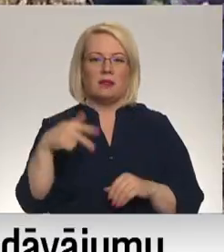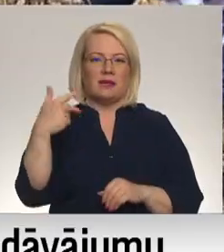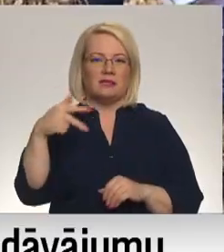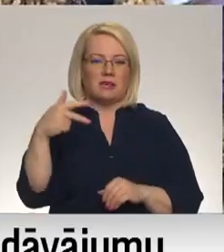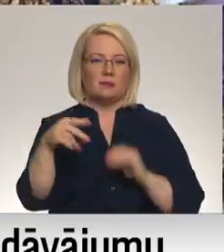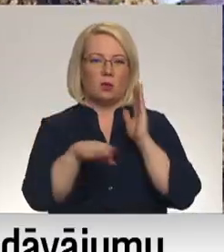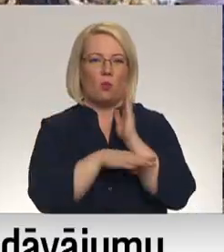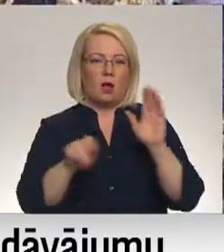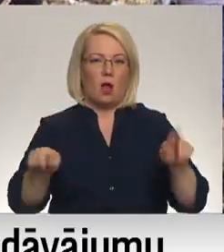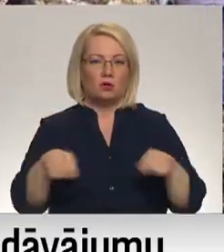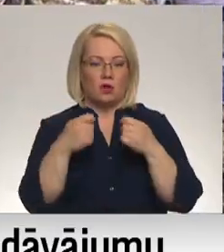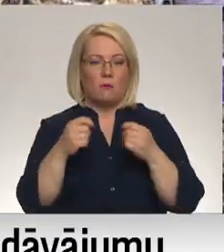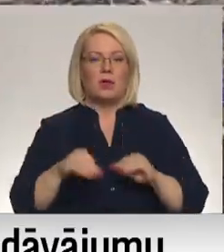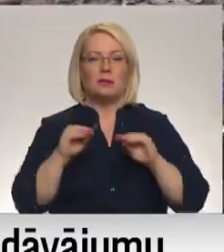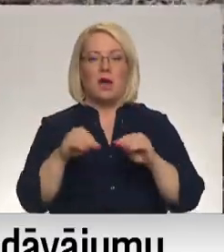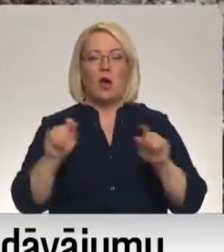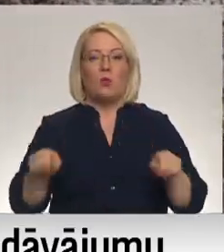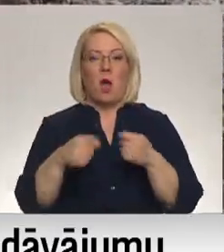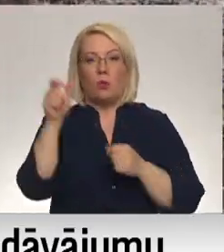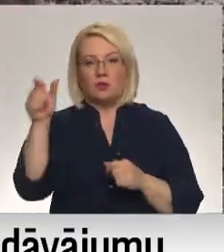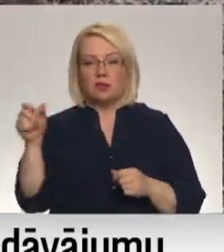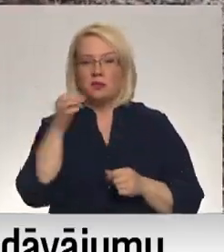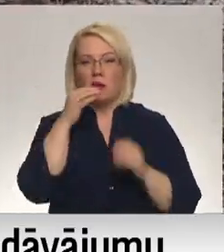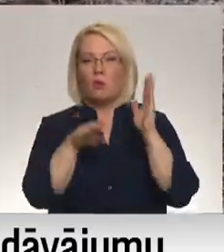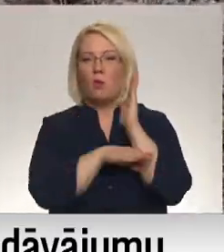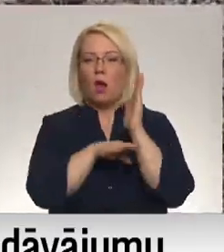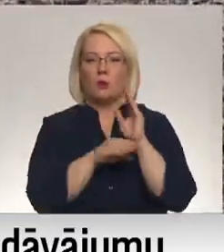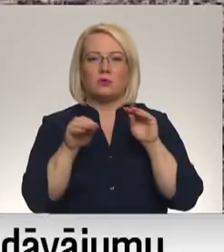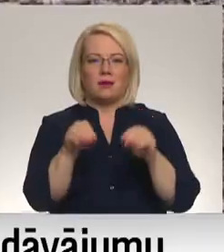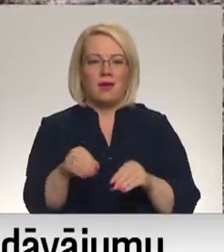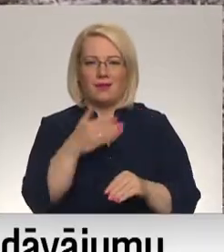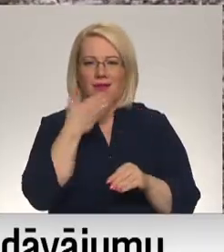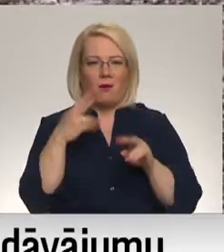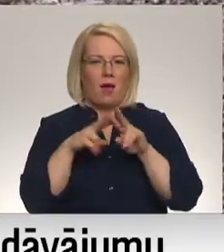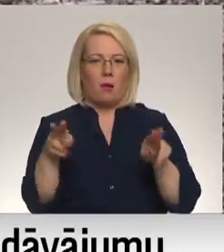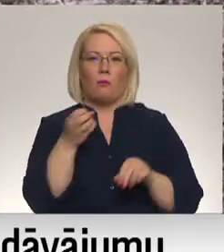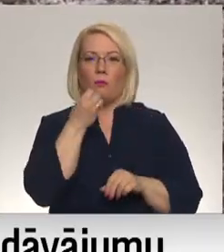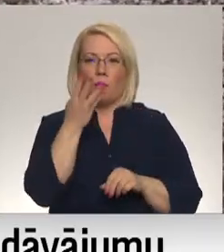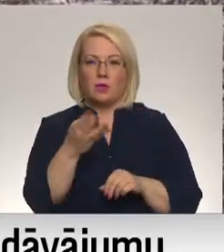kokaudzētavas. Stādaudzētāji gan atgādina, ka koku stādi nesot puķu stādi, tāpēc